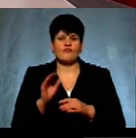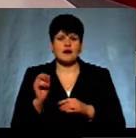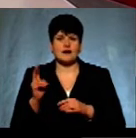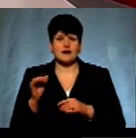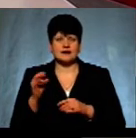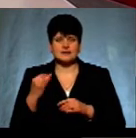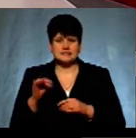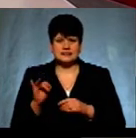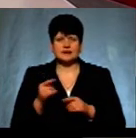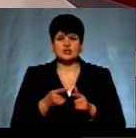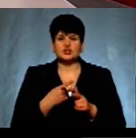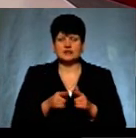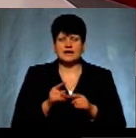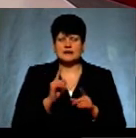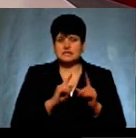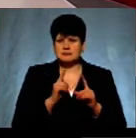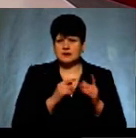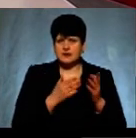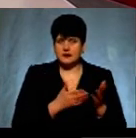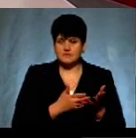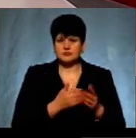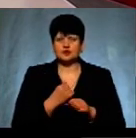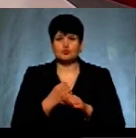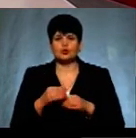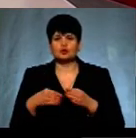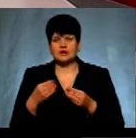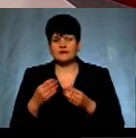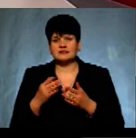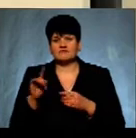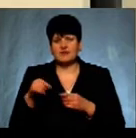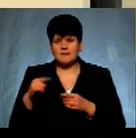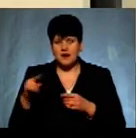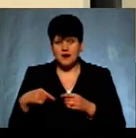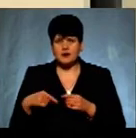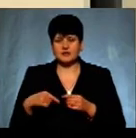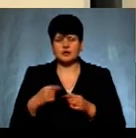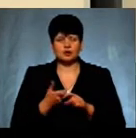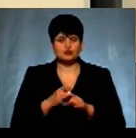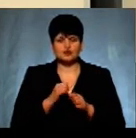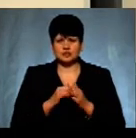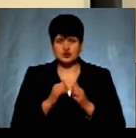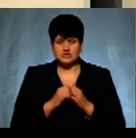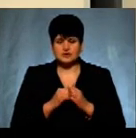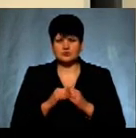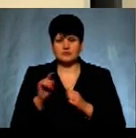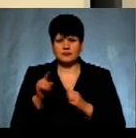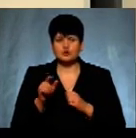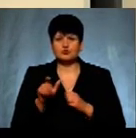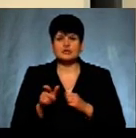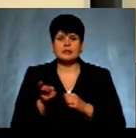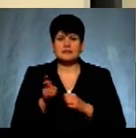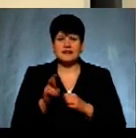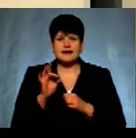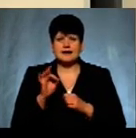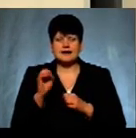можливо, треба на семінар, можливо, треба роботодавець, може, вимагає, тепер дуже це часто, вимагає, щоб до нього людина прийшла з резюме, що